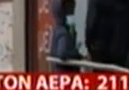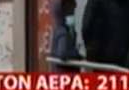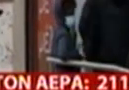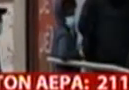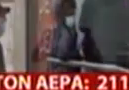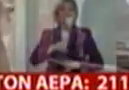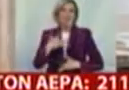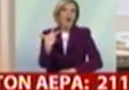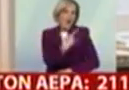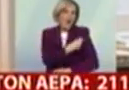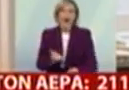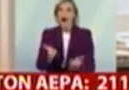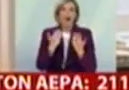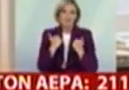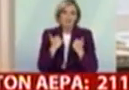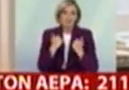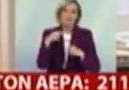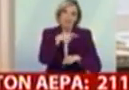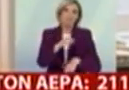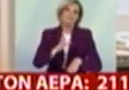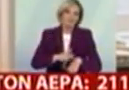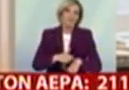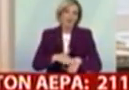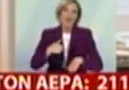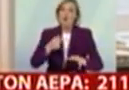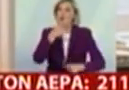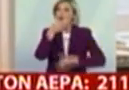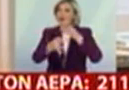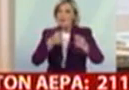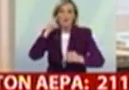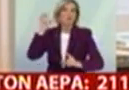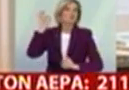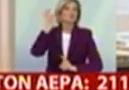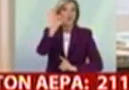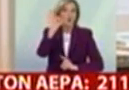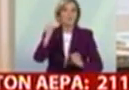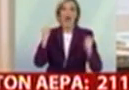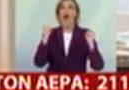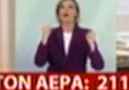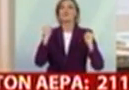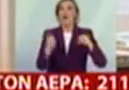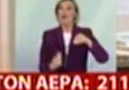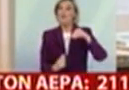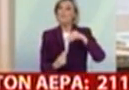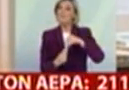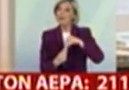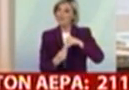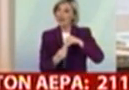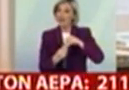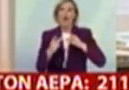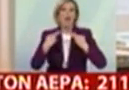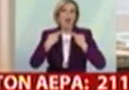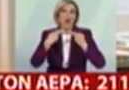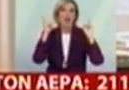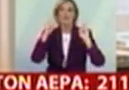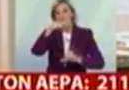καλησπέρα σας. Λοιπόν, καλησπέρα σε όλους σας. Καλησπέρα σας. Λοιπόν, θα σας πω δύο πράγματα. Λοιπόν,